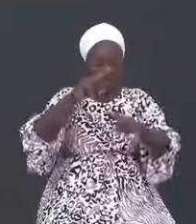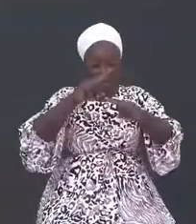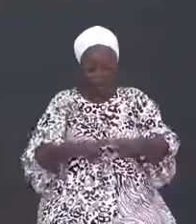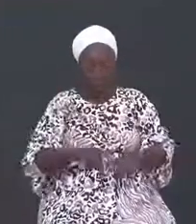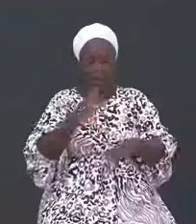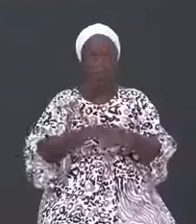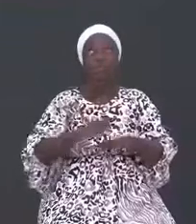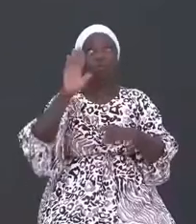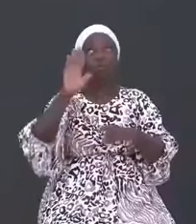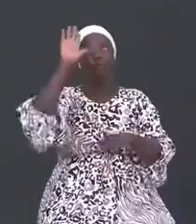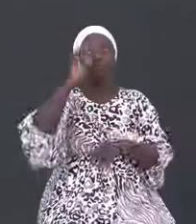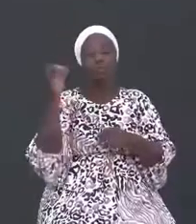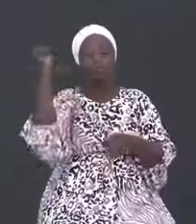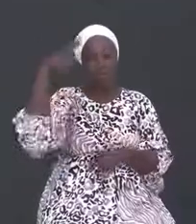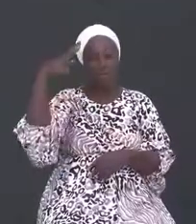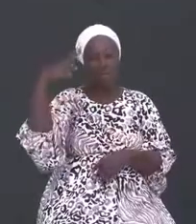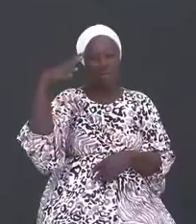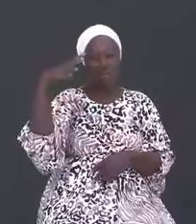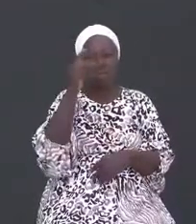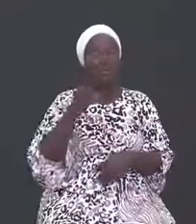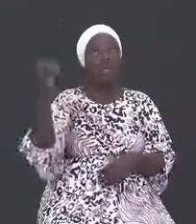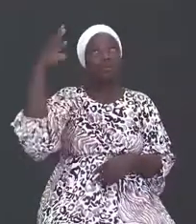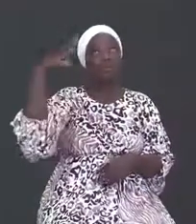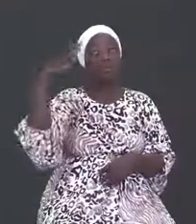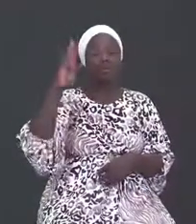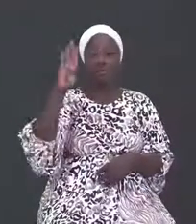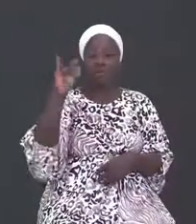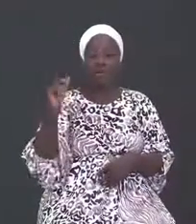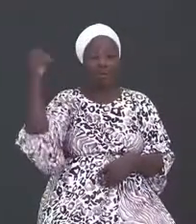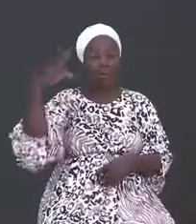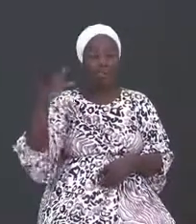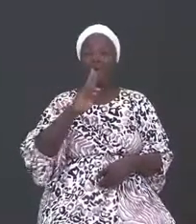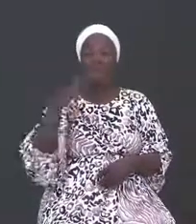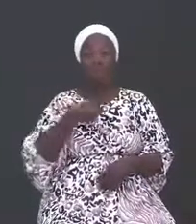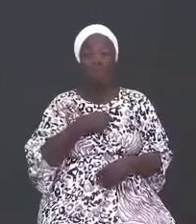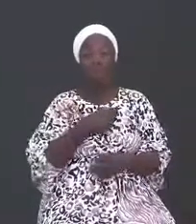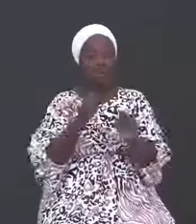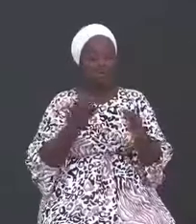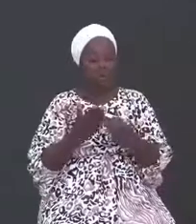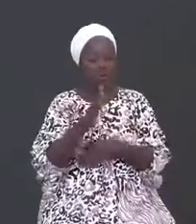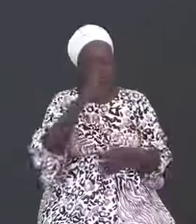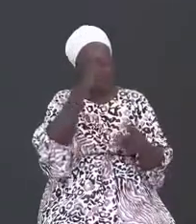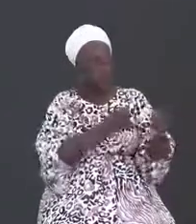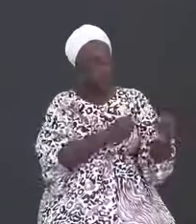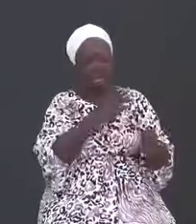ta grâce, par la grâce que vous êtes sauvés, par le moyen de la foi. Et cela ne vient pas de